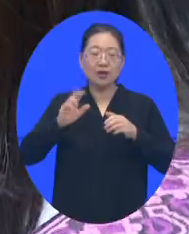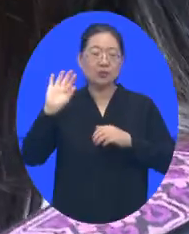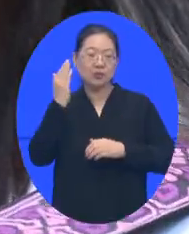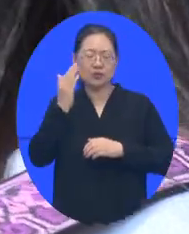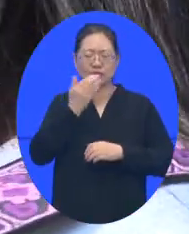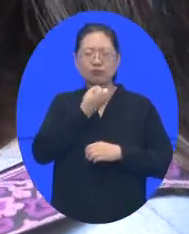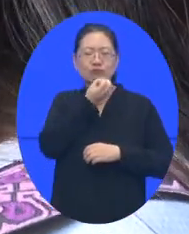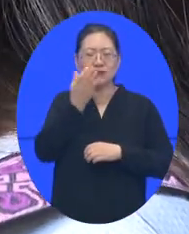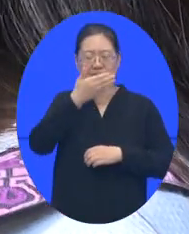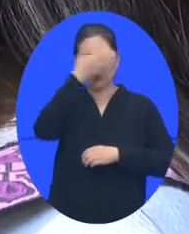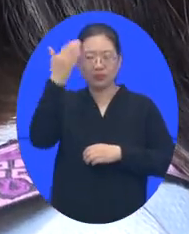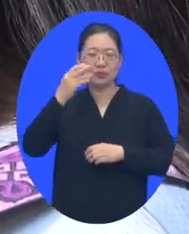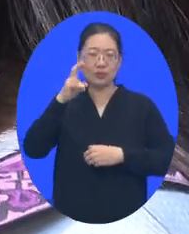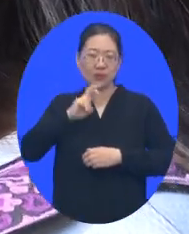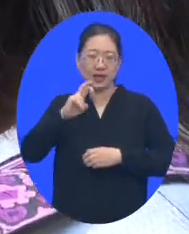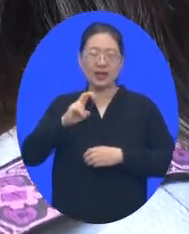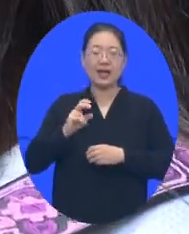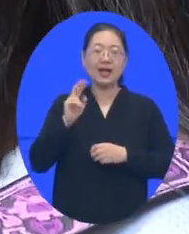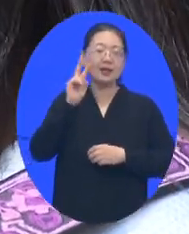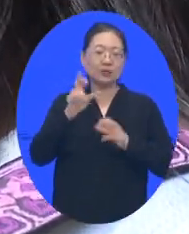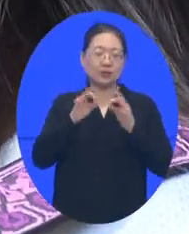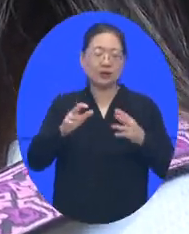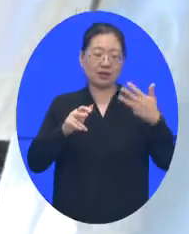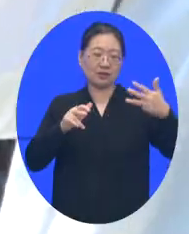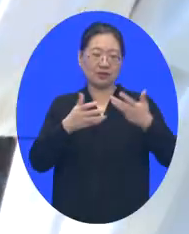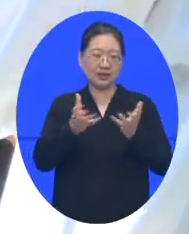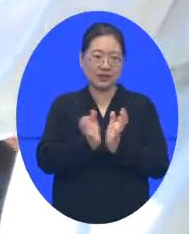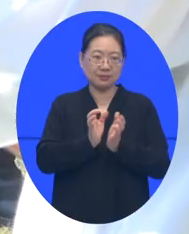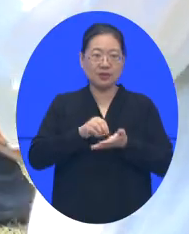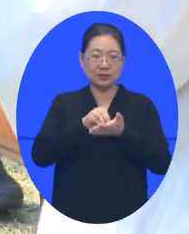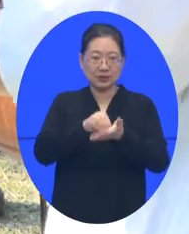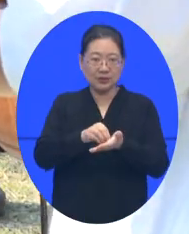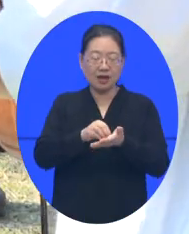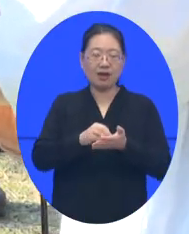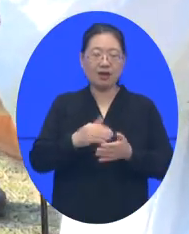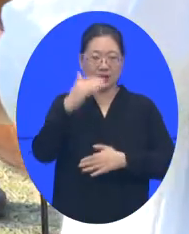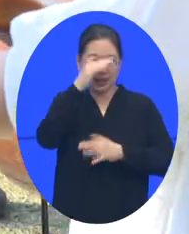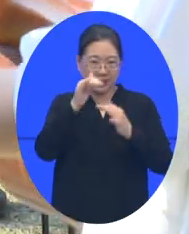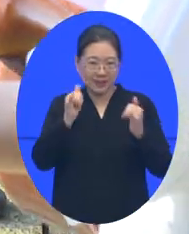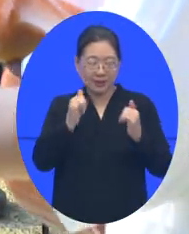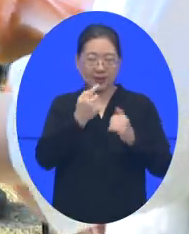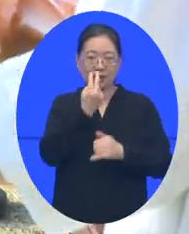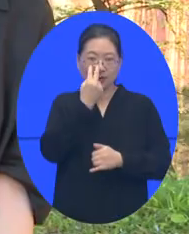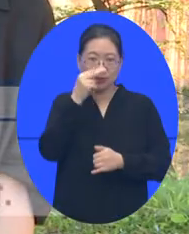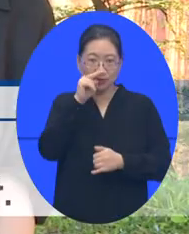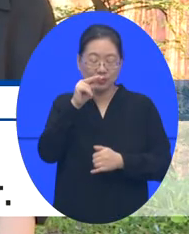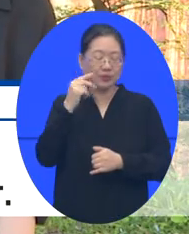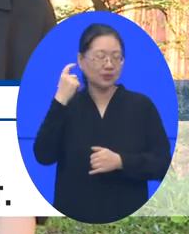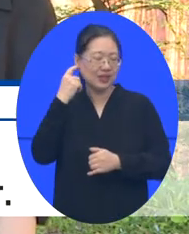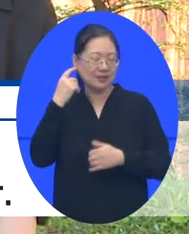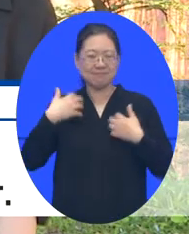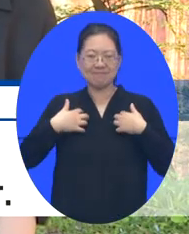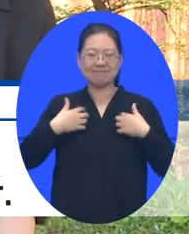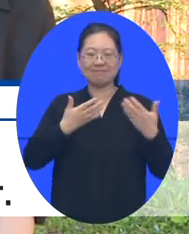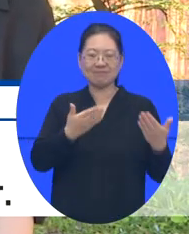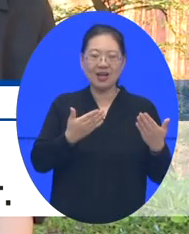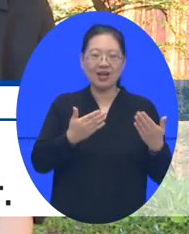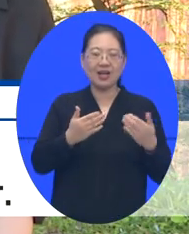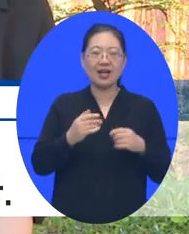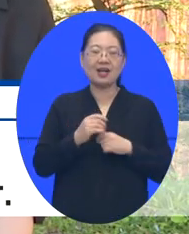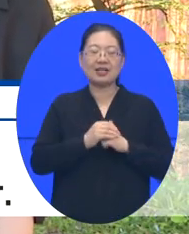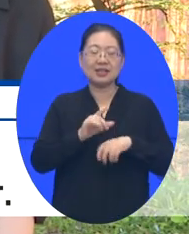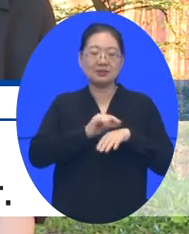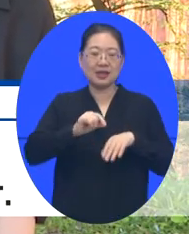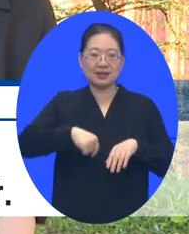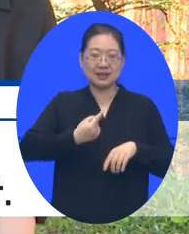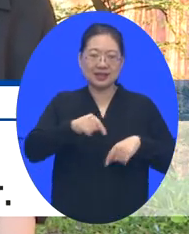아이돌 음악까지 이틀 동안 8팀이 무대에 올라 관객들의 눈과 귀를 사로잡았습니다. 지자체에서 이렇게 지원을 해준다는 것